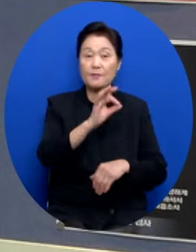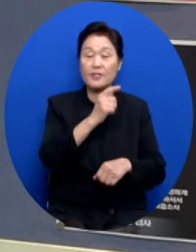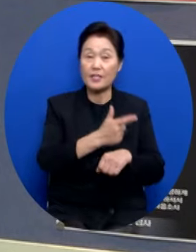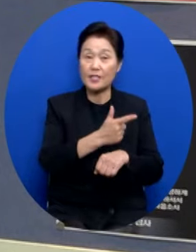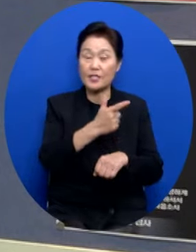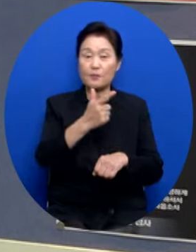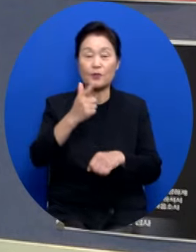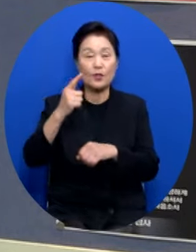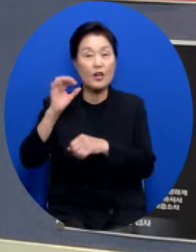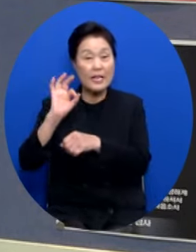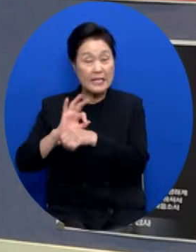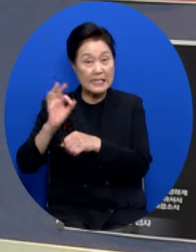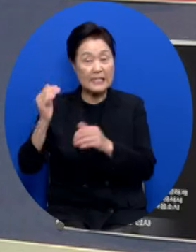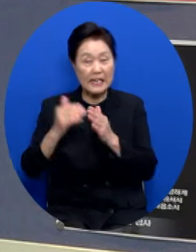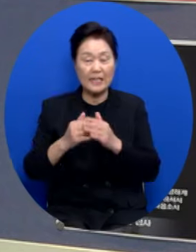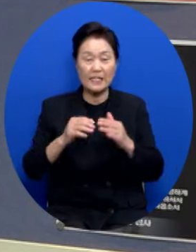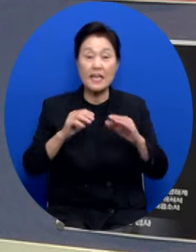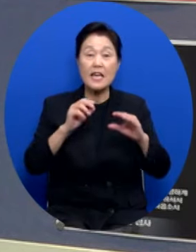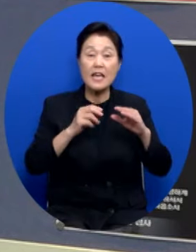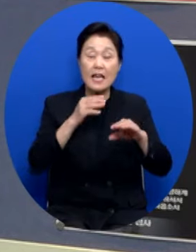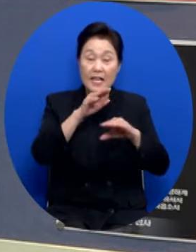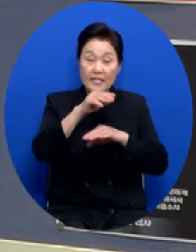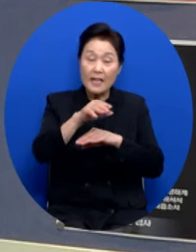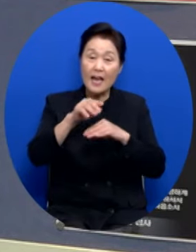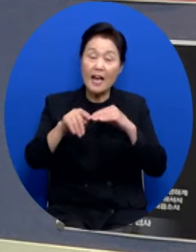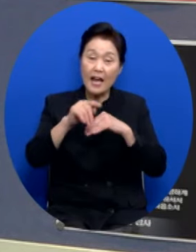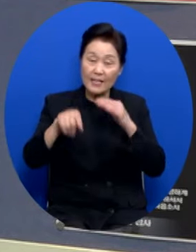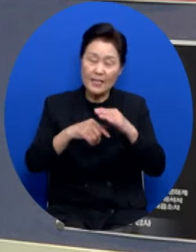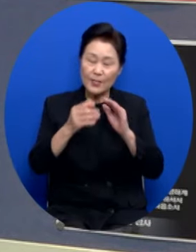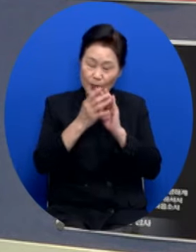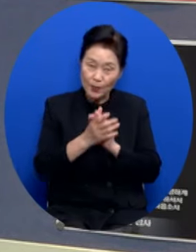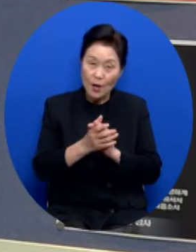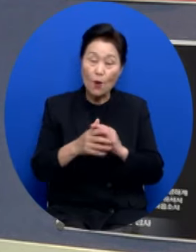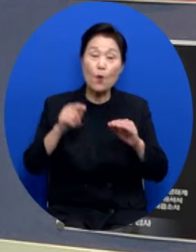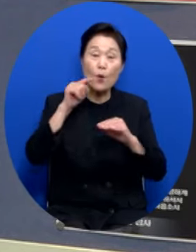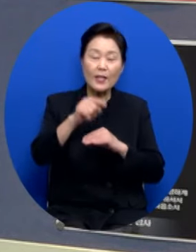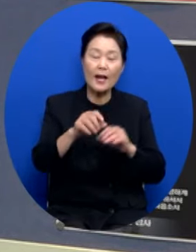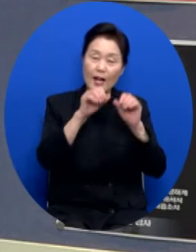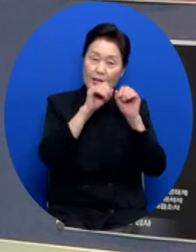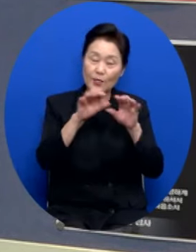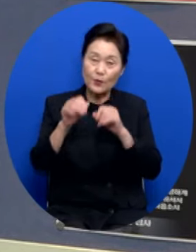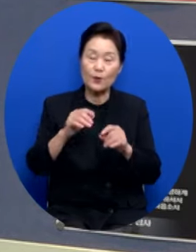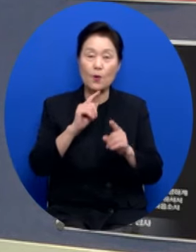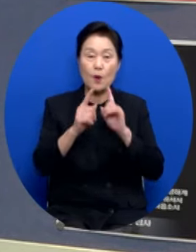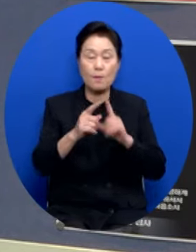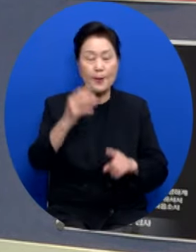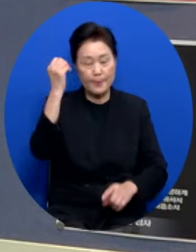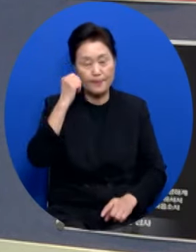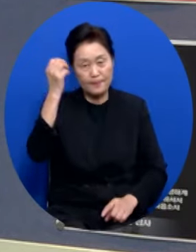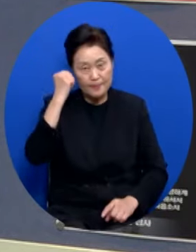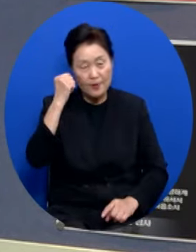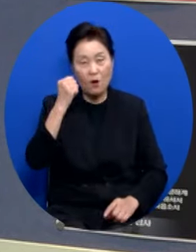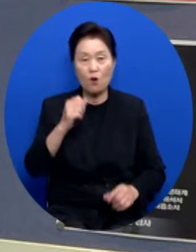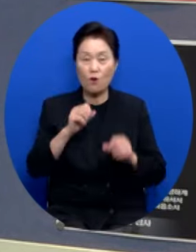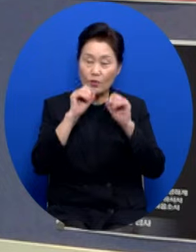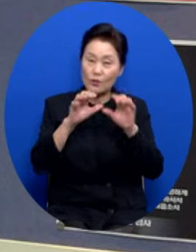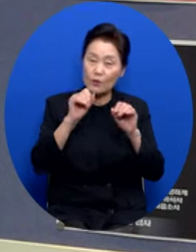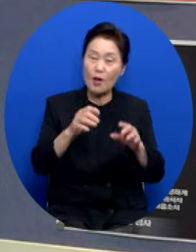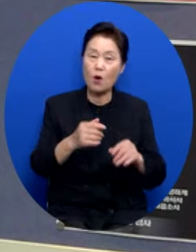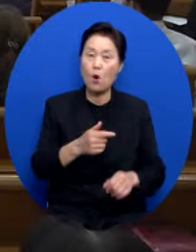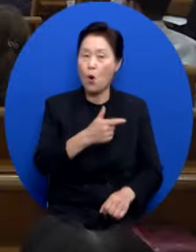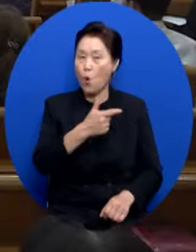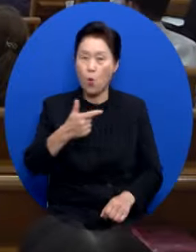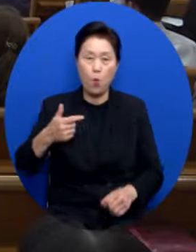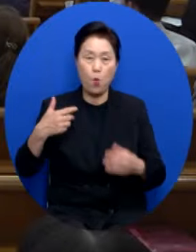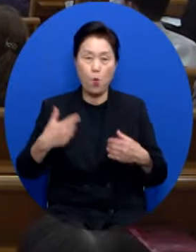10시까지 차 안에서 기도하고 나가서 전도하고 말씀을 외치고 이건 대단한 일입니다. 놀라운 역사가 일어날 것